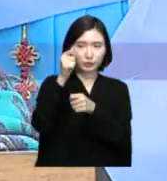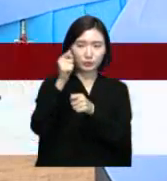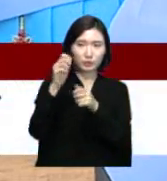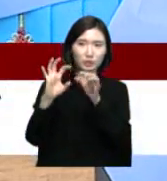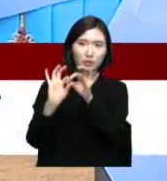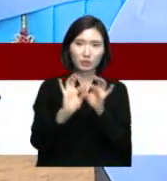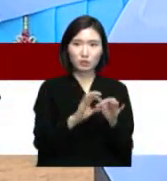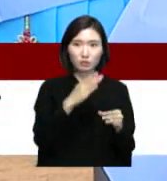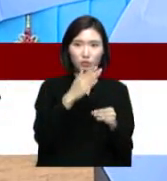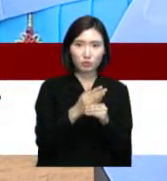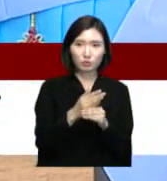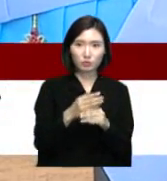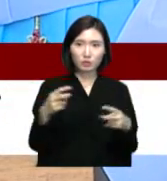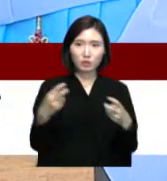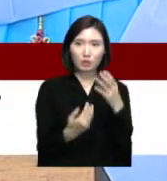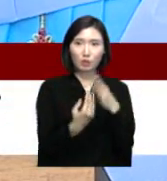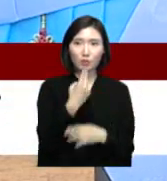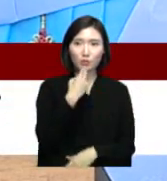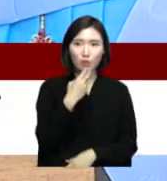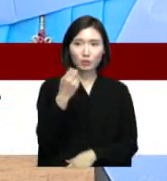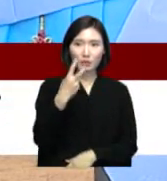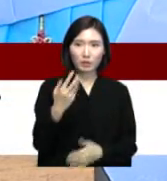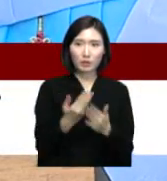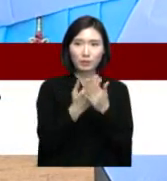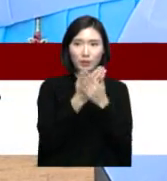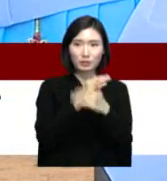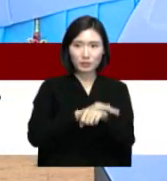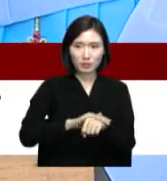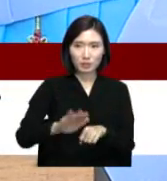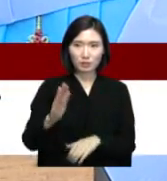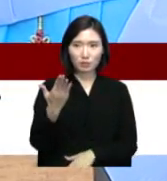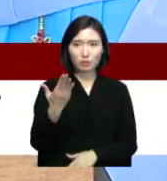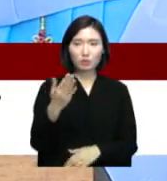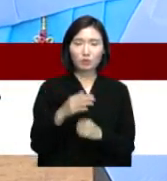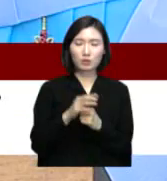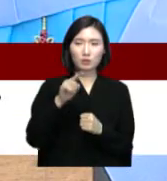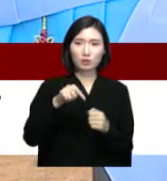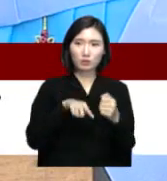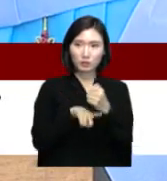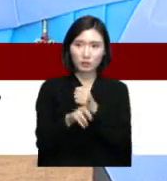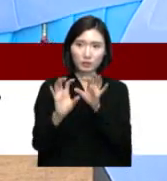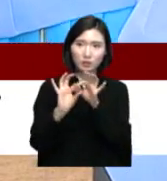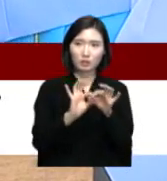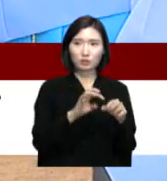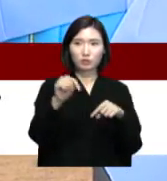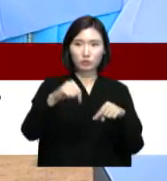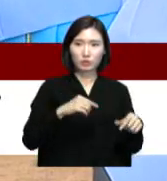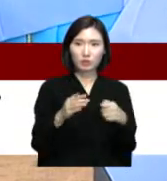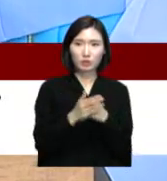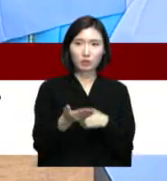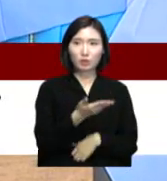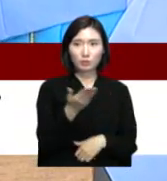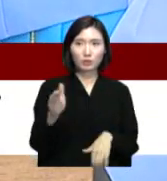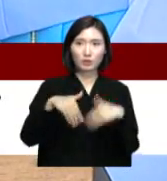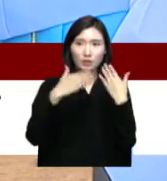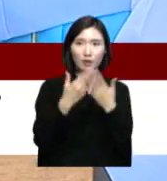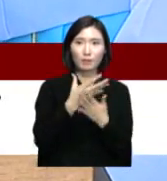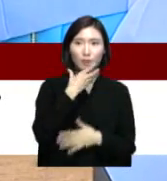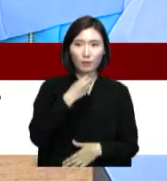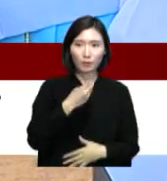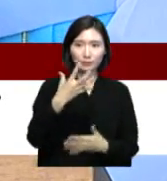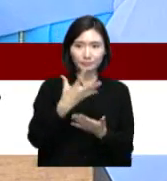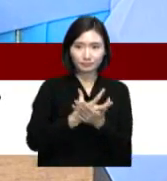무사고다가 재개발도 잘 되고 그런 뜻에서 이거를 주최해서 하는 거니까 여러분들도